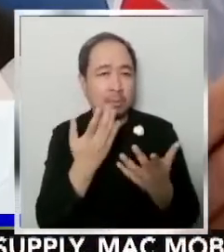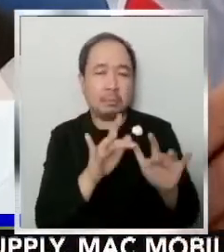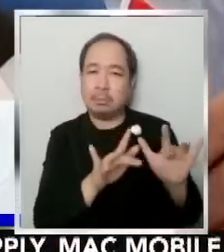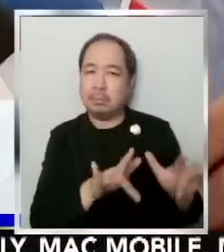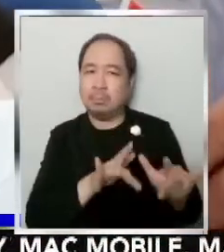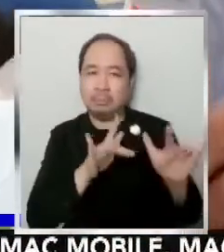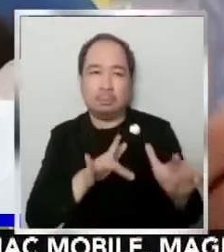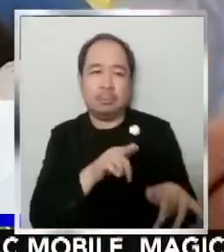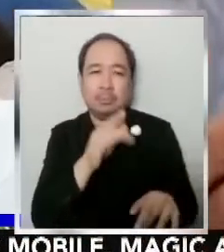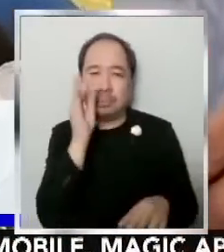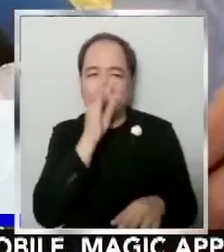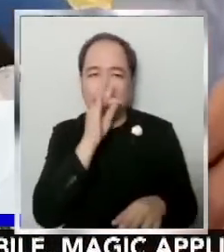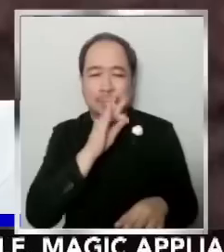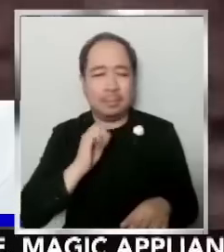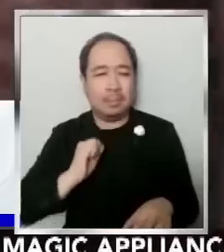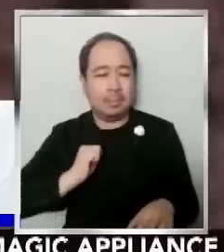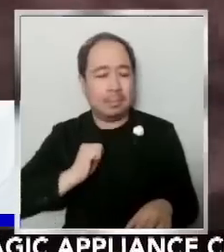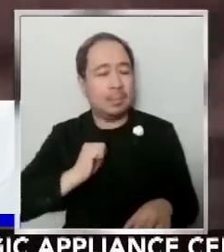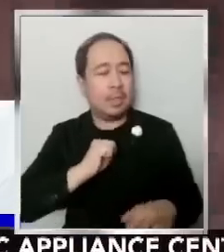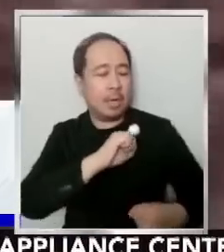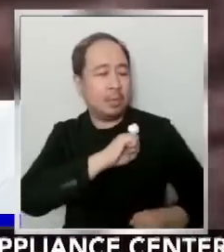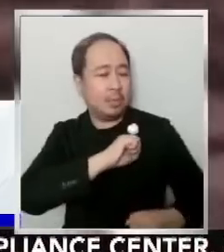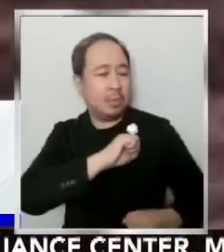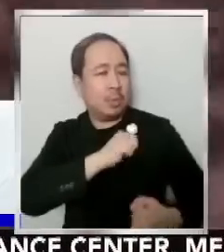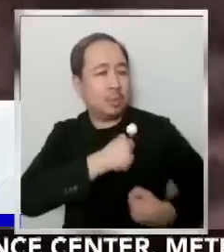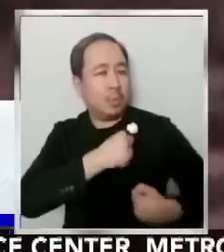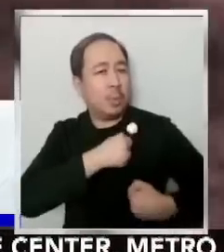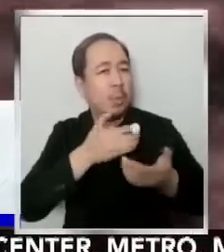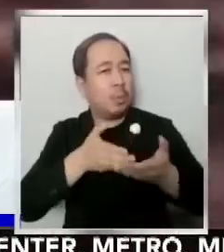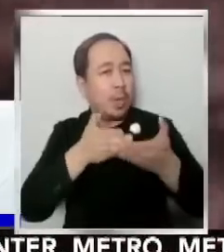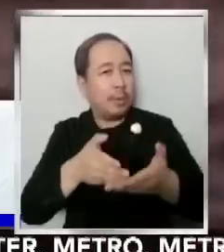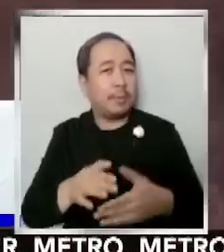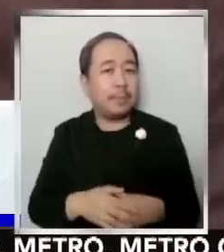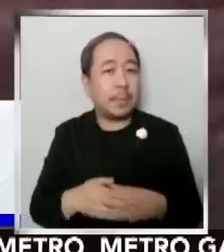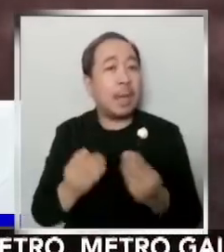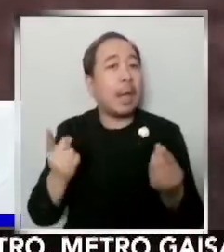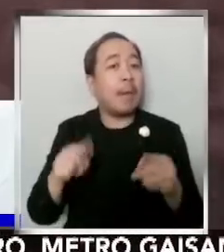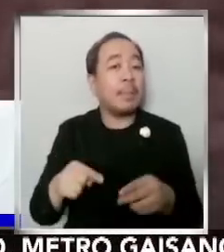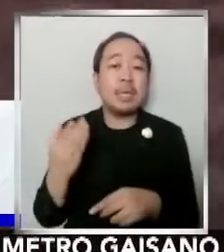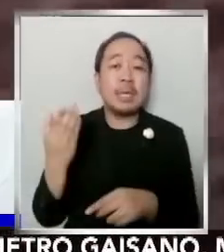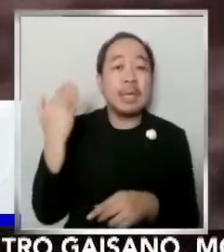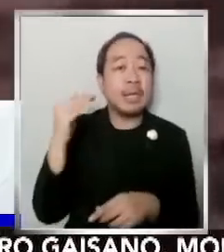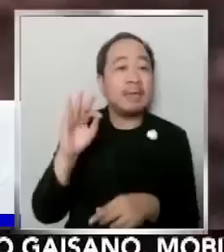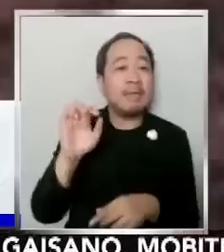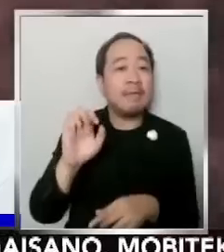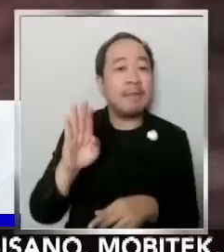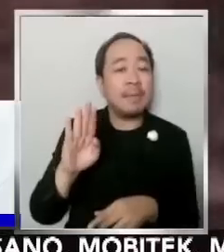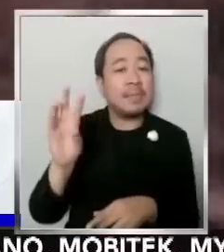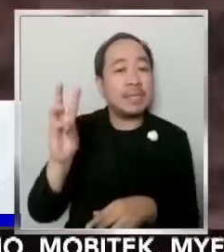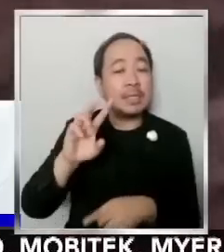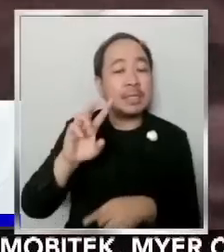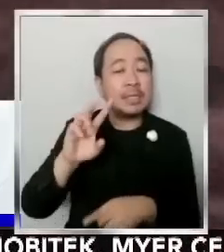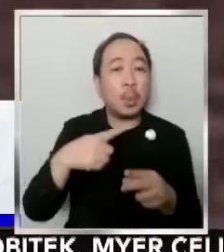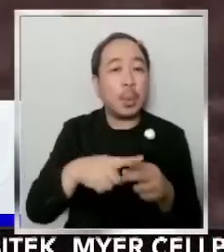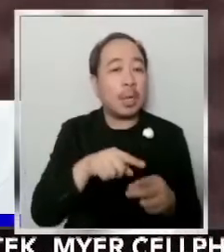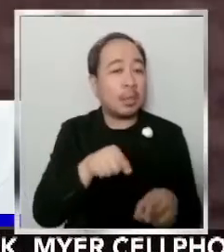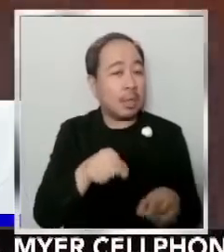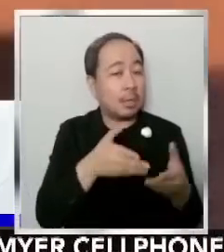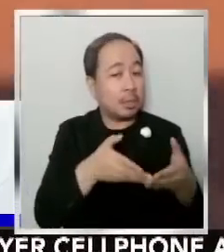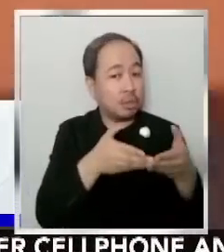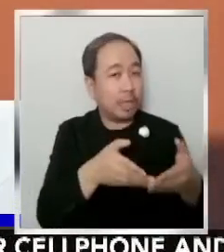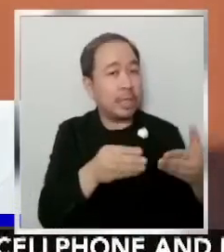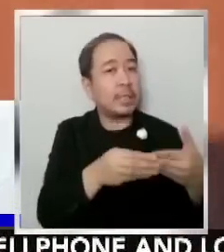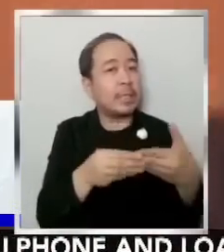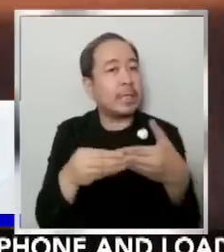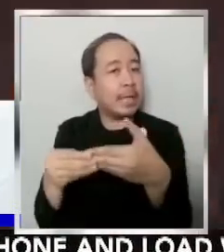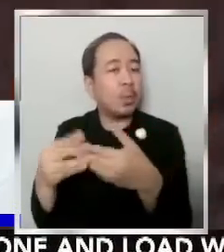Coast Guard natin. Sabi ko nga sa kanila, Nangyari ang insidenteng yan noong February 6 habang umaalalay ang BRP Malapascua sa isang private